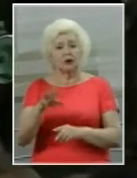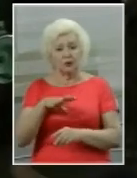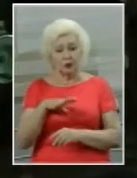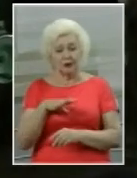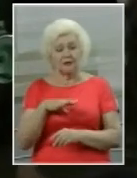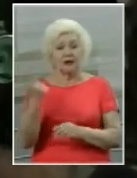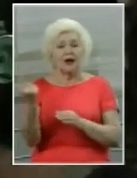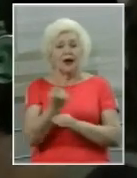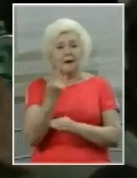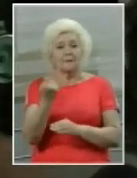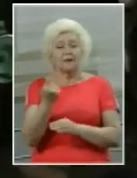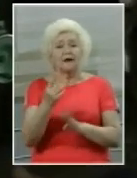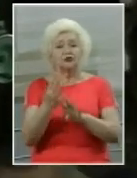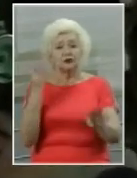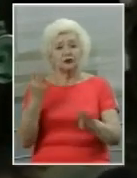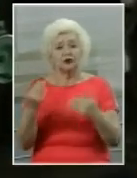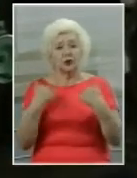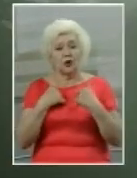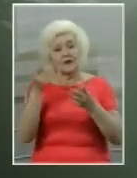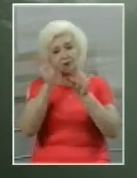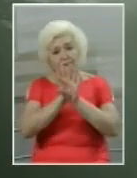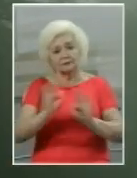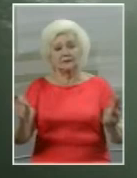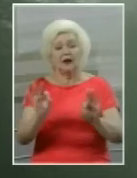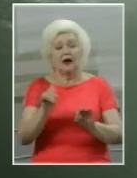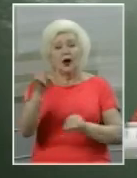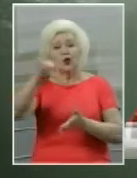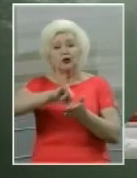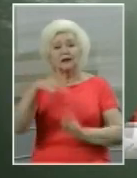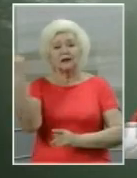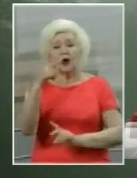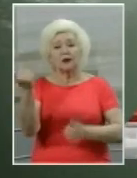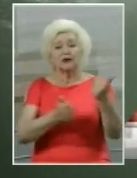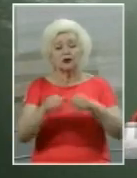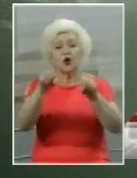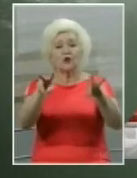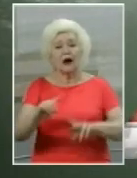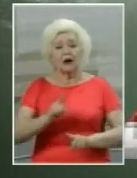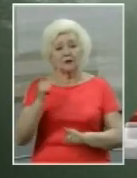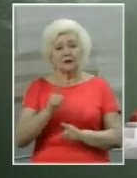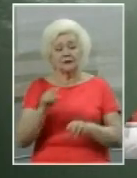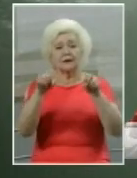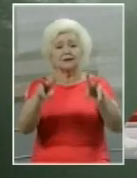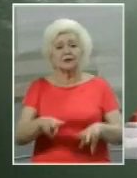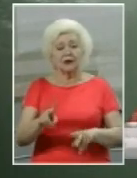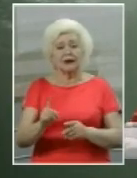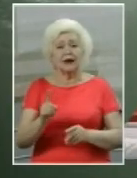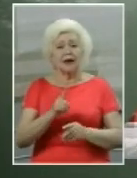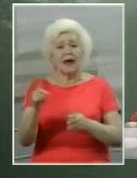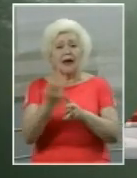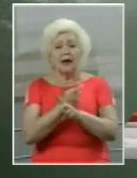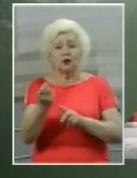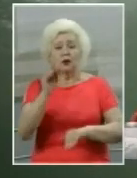Ну, першу чергу, винахідливість. Учасники обласного конкурсу фахової майстерності за спеціальністю токар